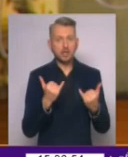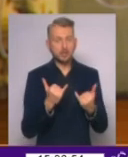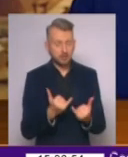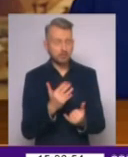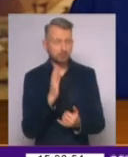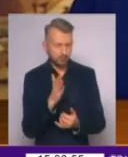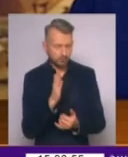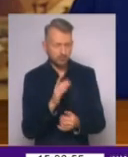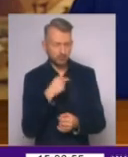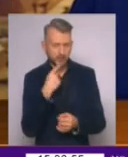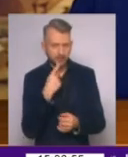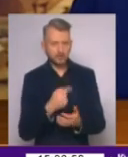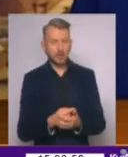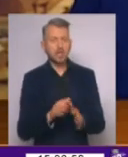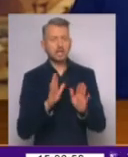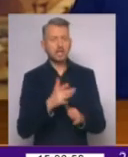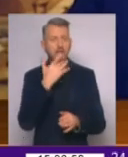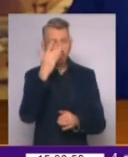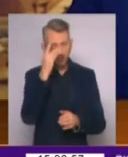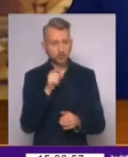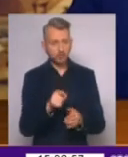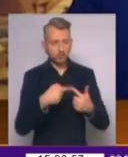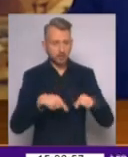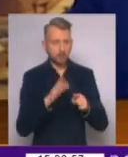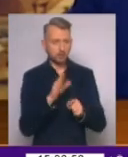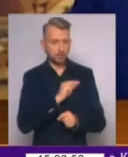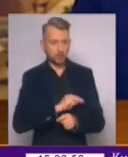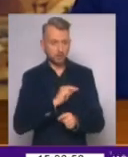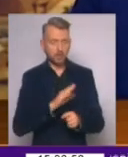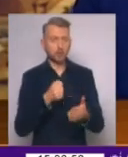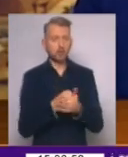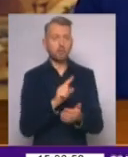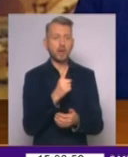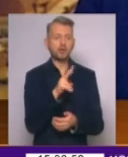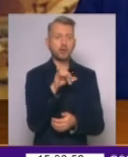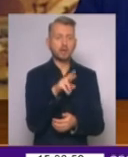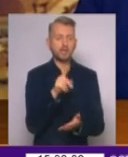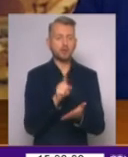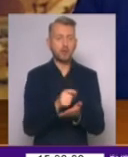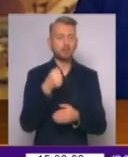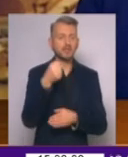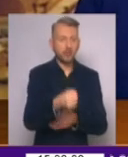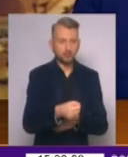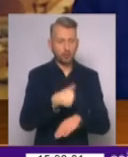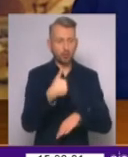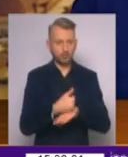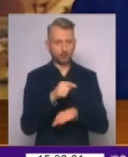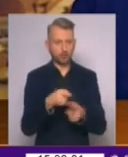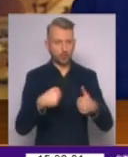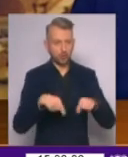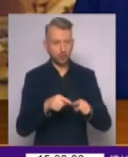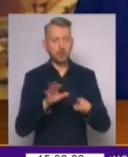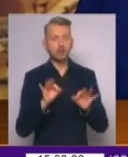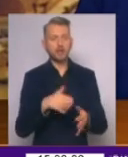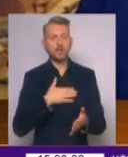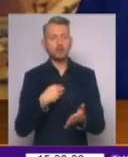дійду. Так. І вона тільки влітку вона має запрацювати, бо до 1 липня має тільки призначити голову. Хоча в нашому